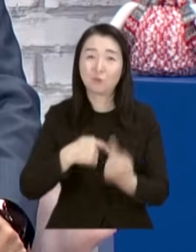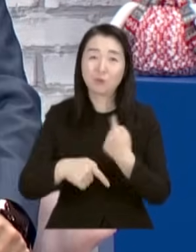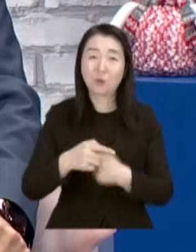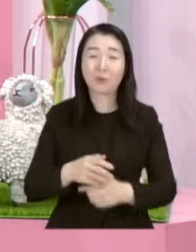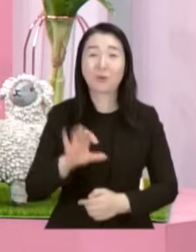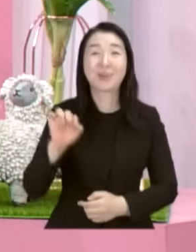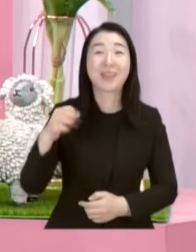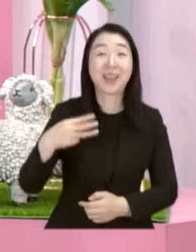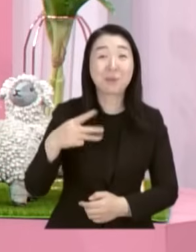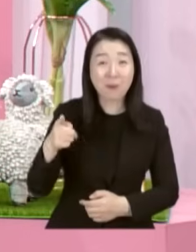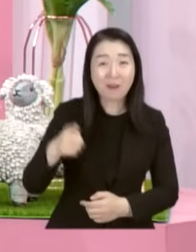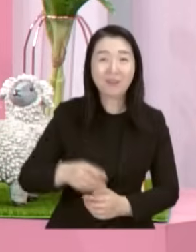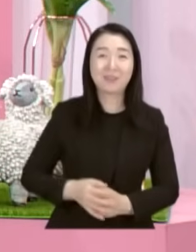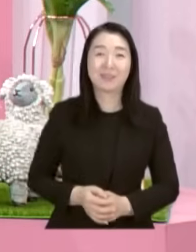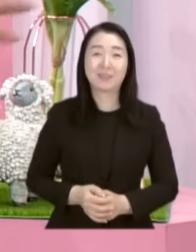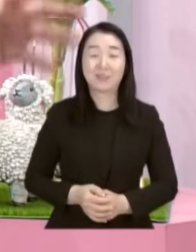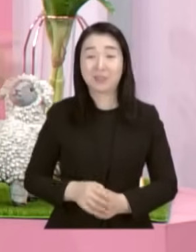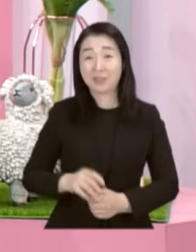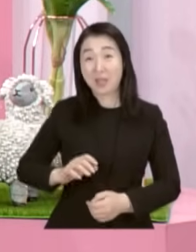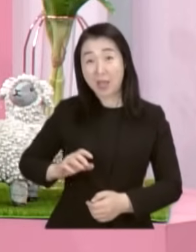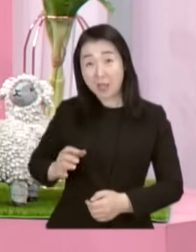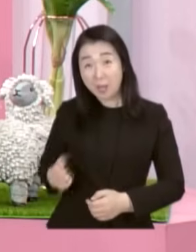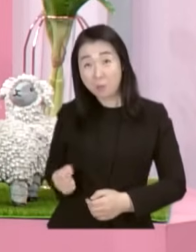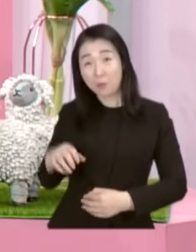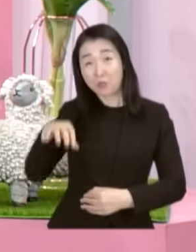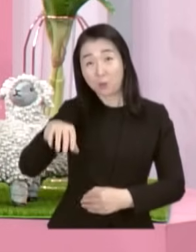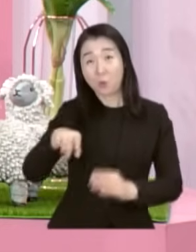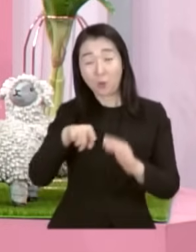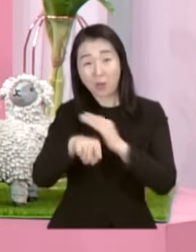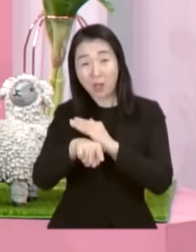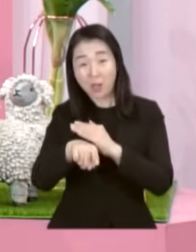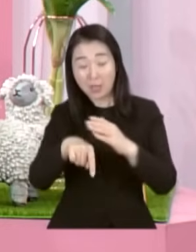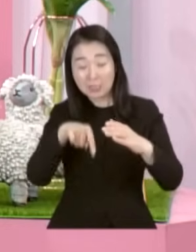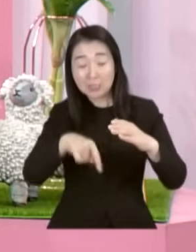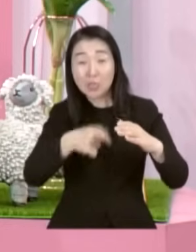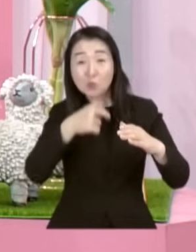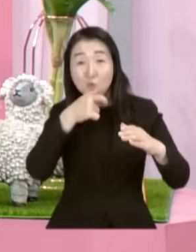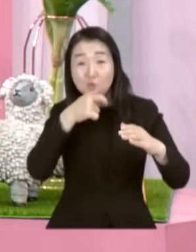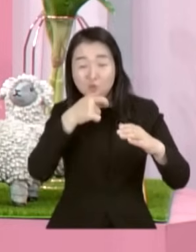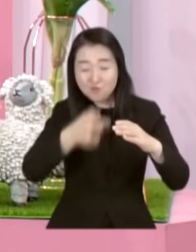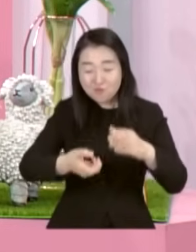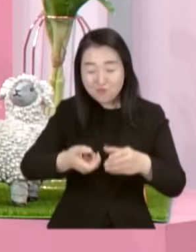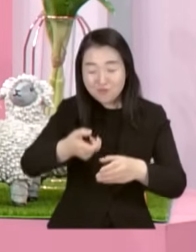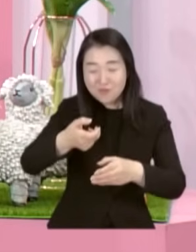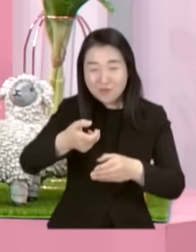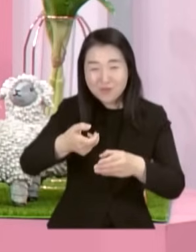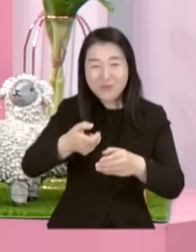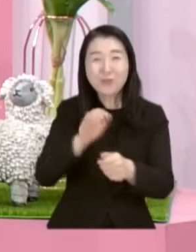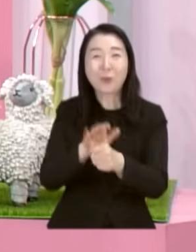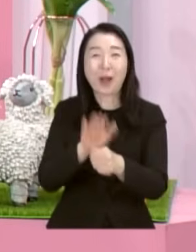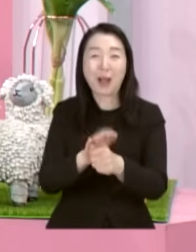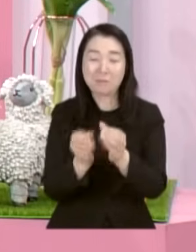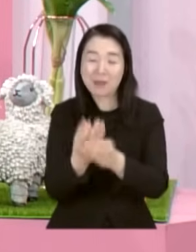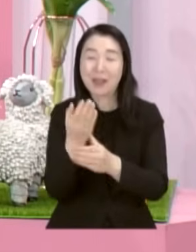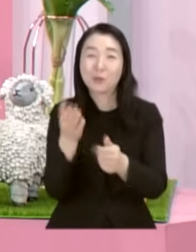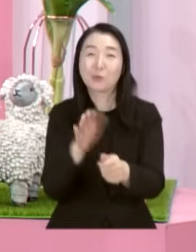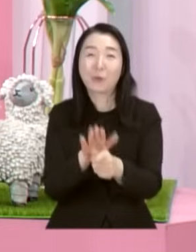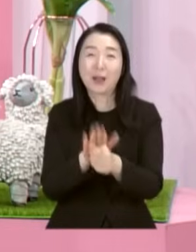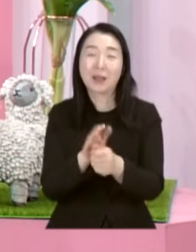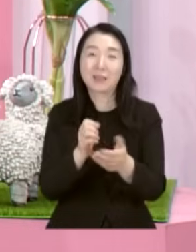병원은 이제 헬퍼. 네, 헬퍼. 캄보디아 네. 가서는 저 이렇게 물을 퍼주니까 물퍼. 물퍼.